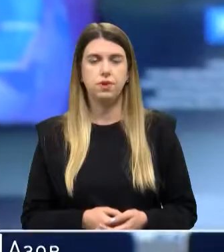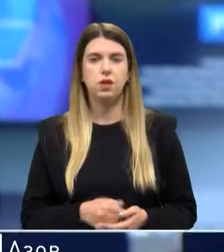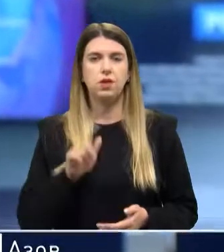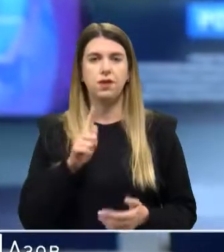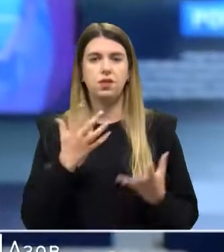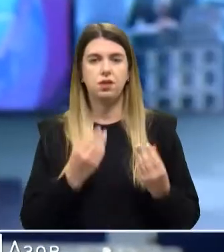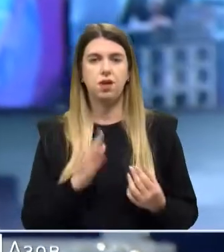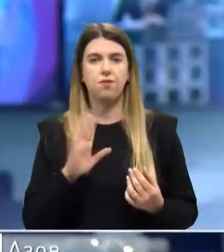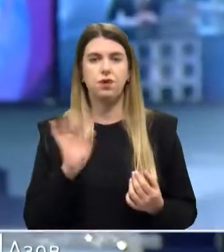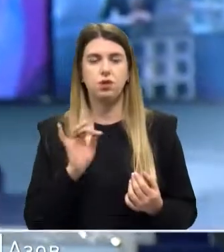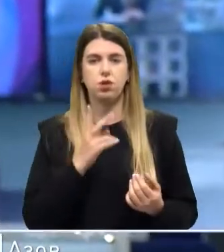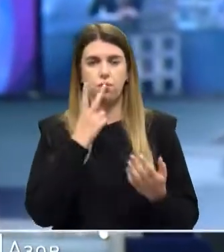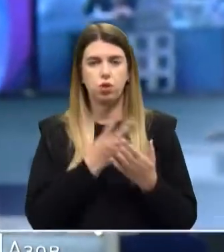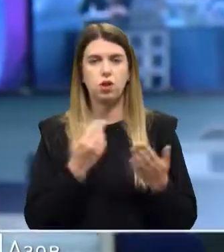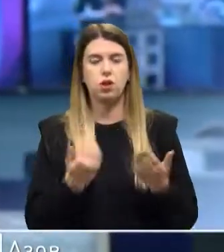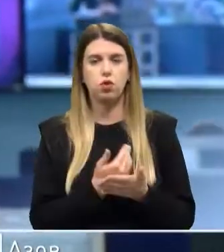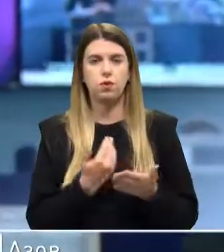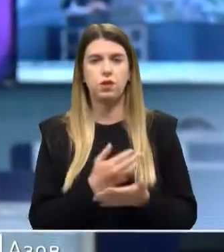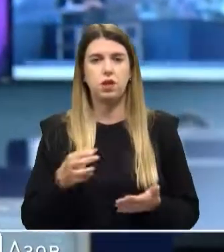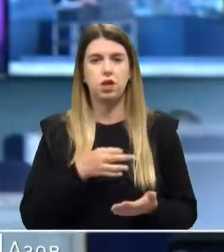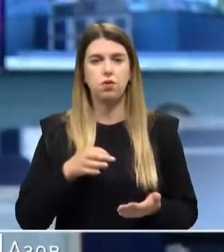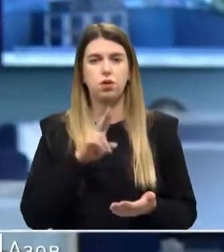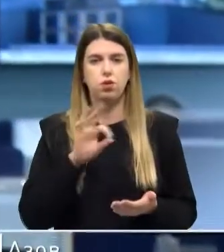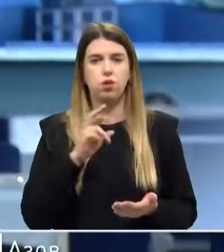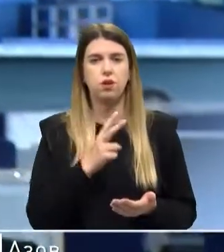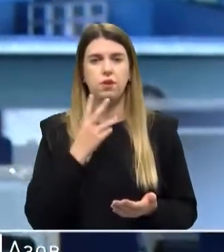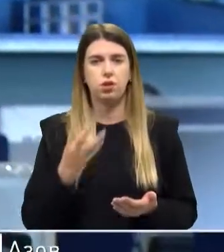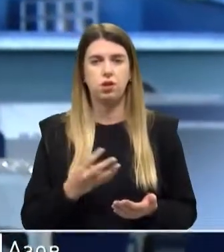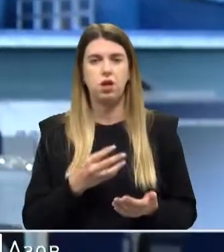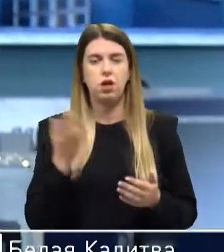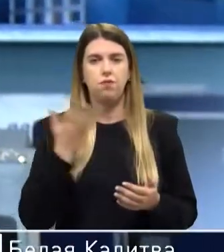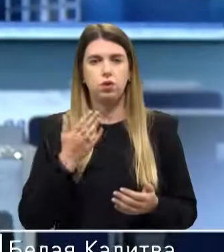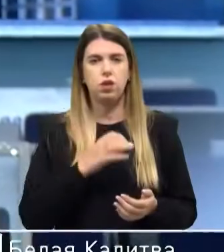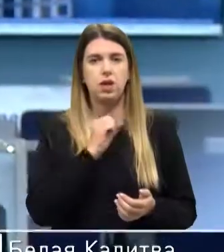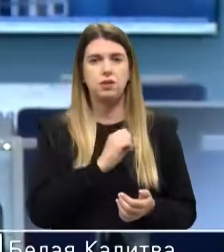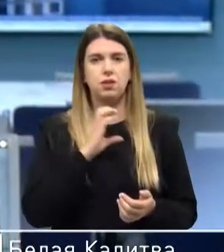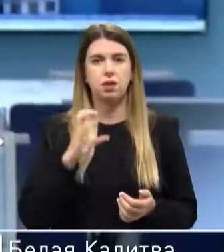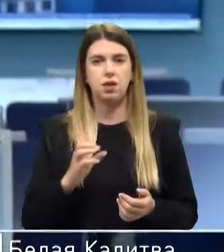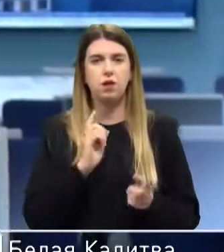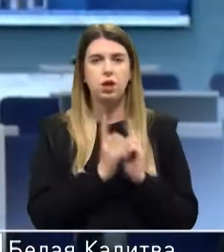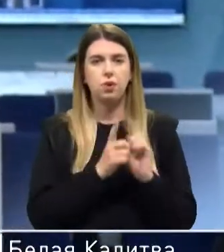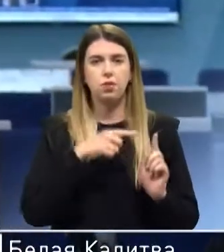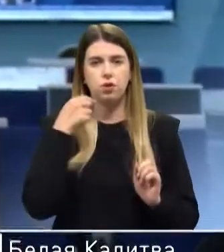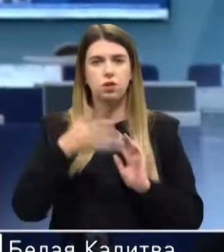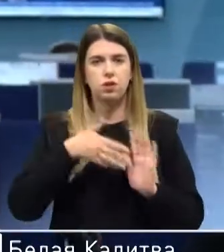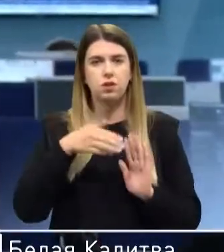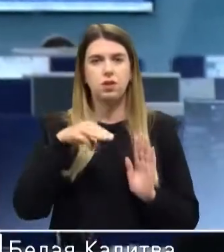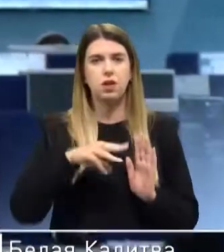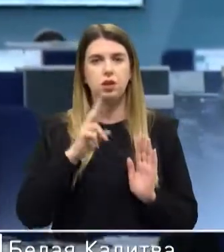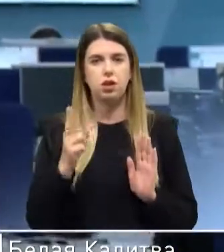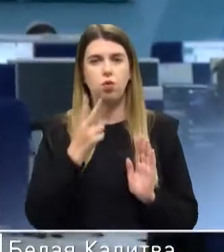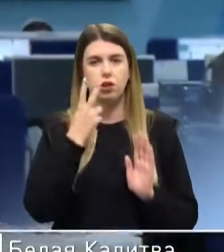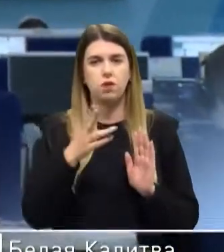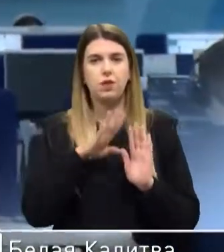Два часа дня в Ростове. Вы смотрите новости региона на Дон-24. В студии Ася Скрынникова. Перевод на русский жестовый язык